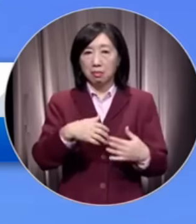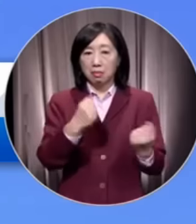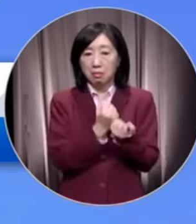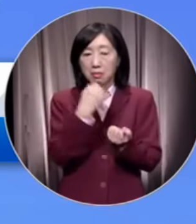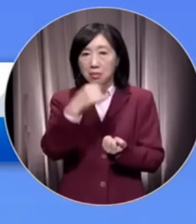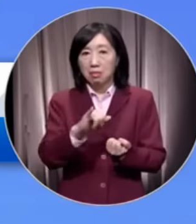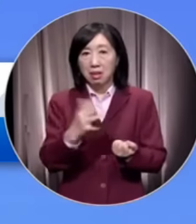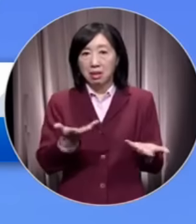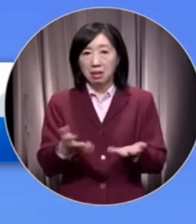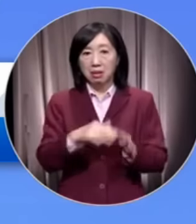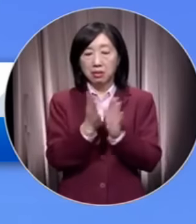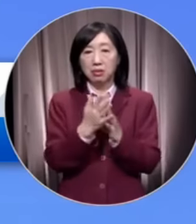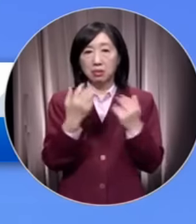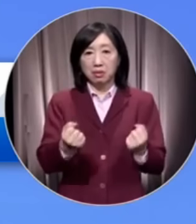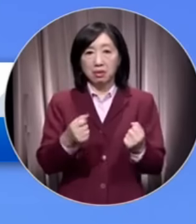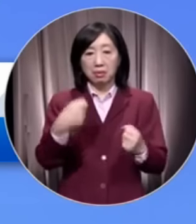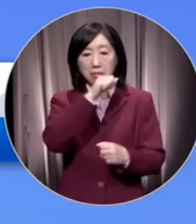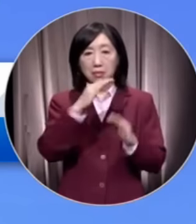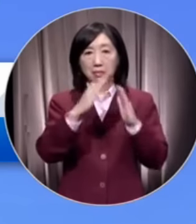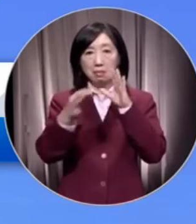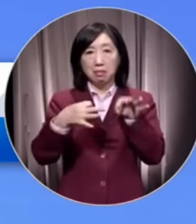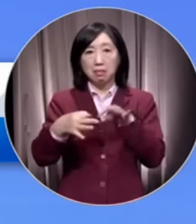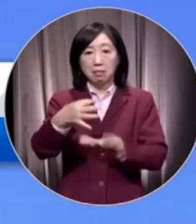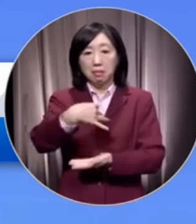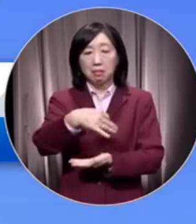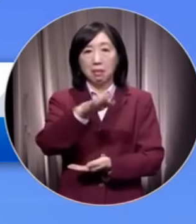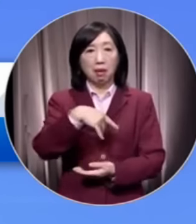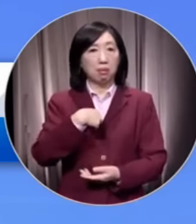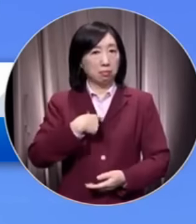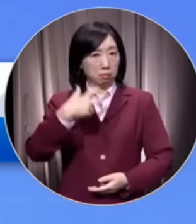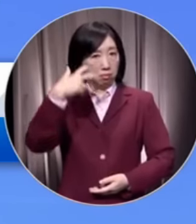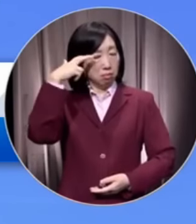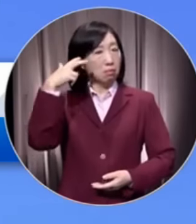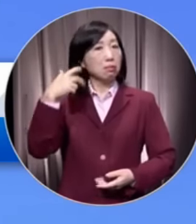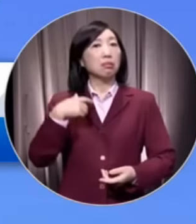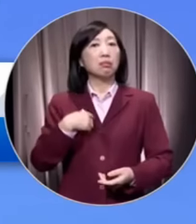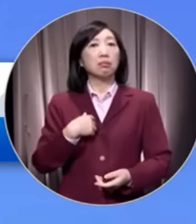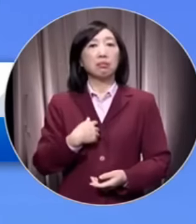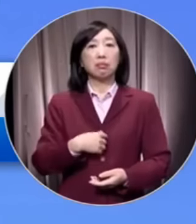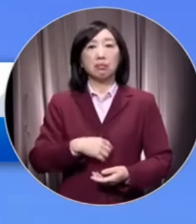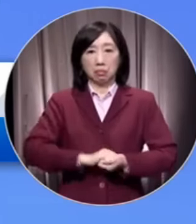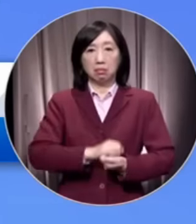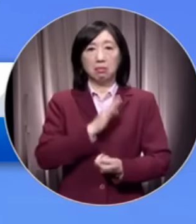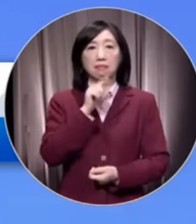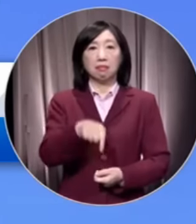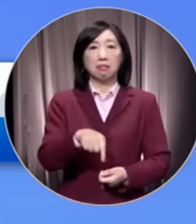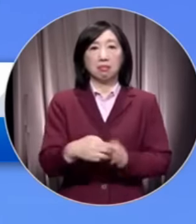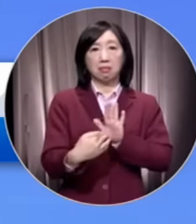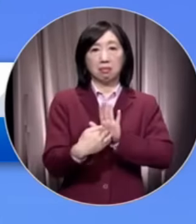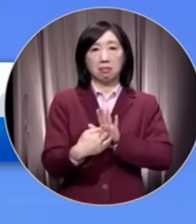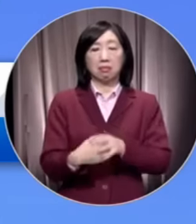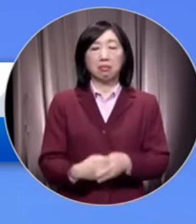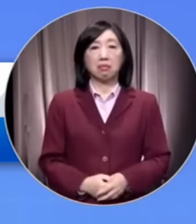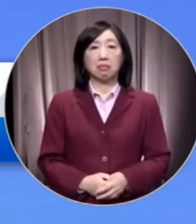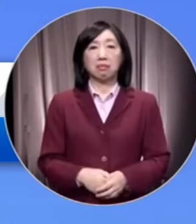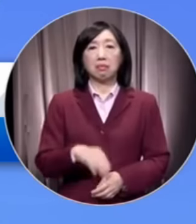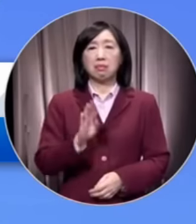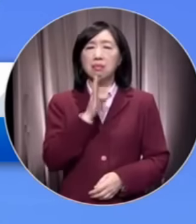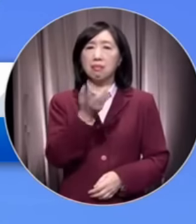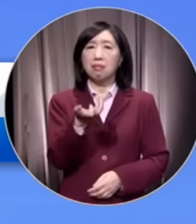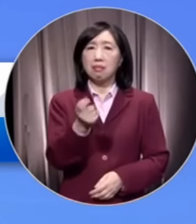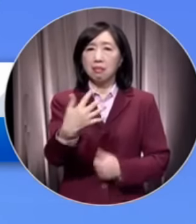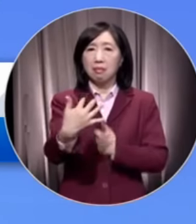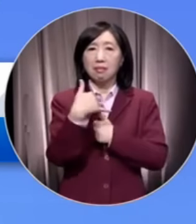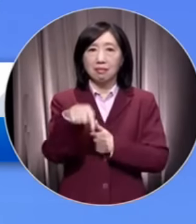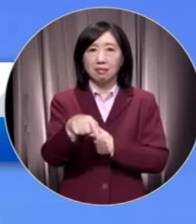到台湾的市场，这是我非常坚定而明确的主张。但是在这个问题上